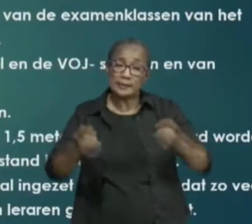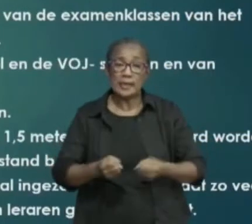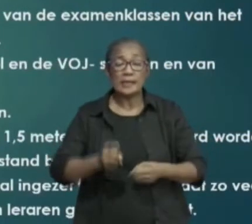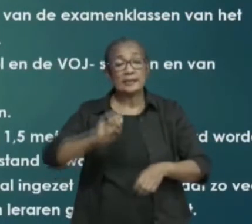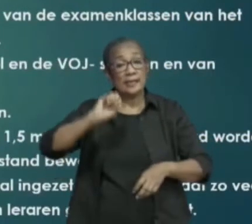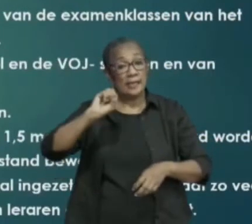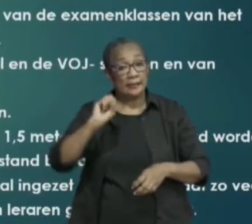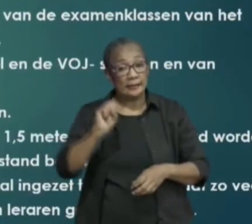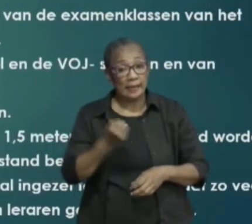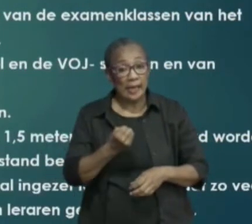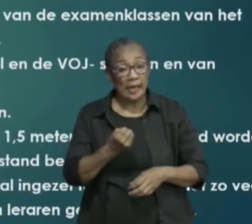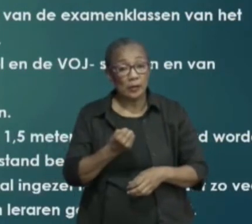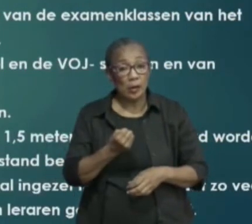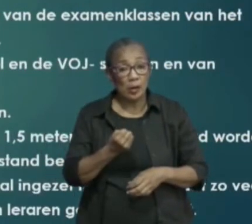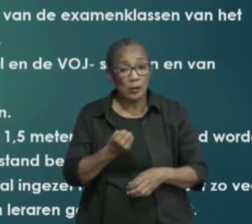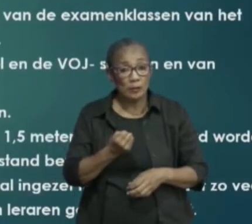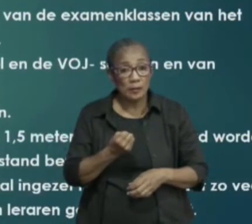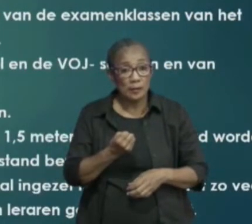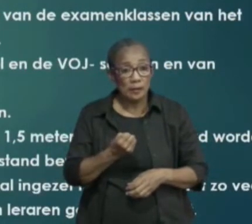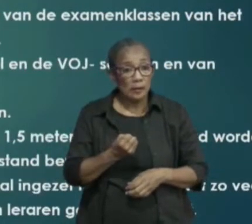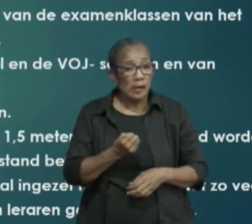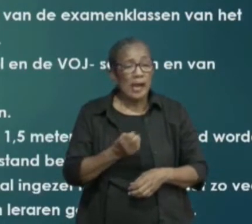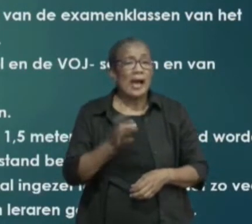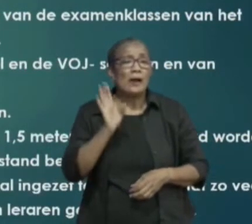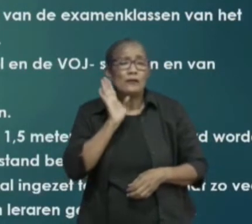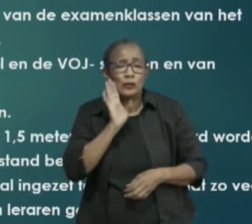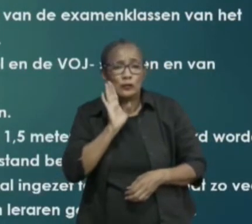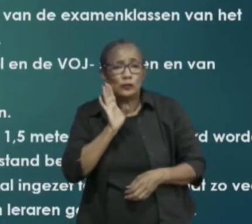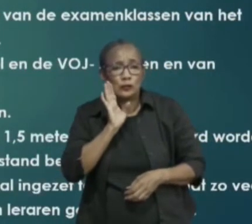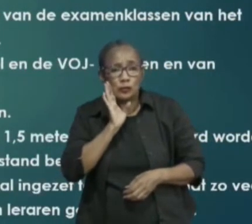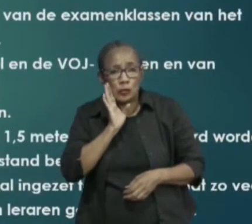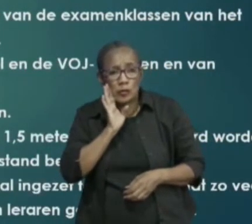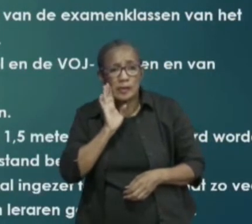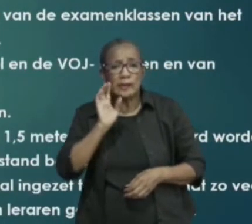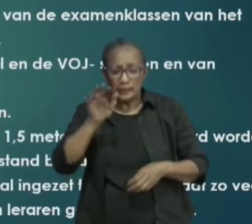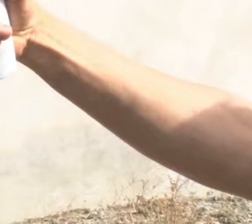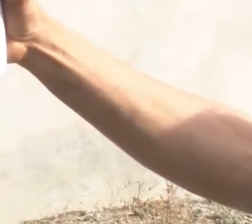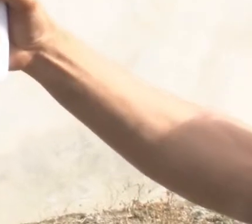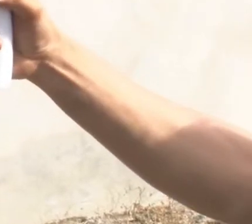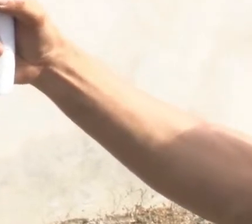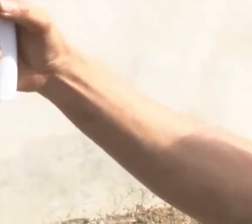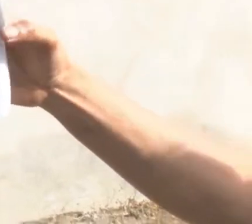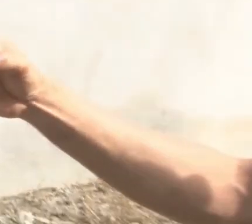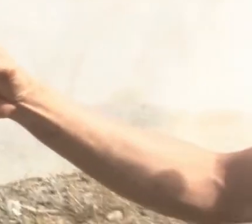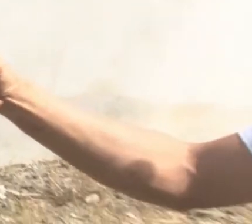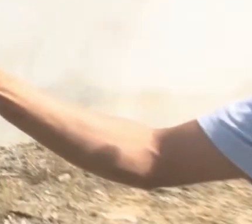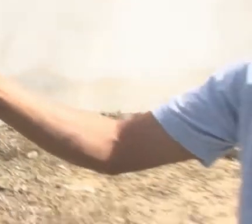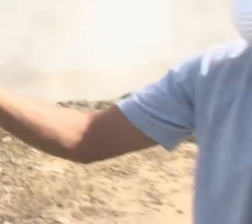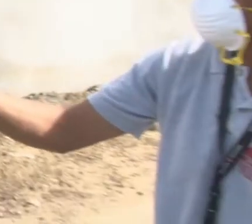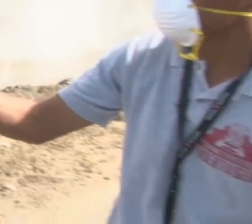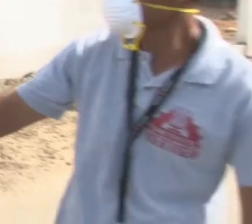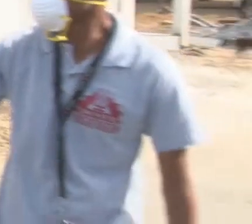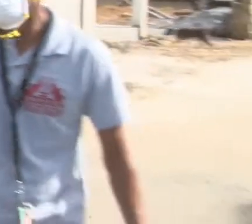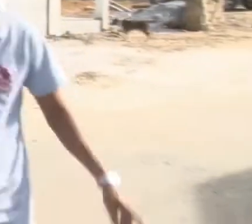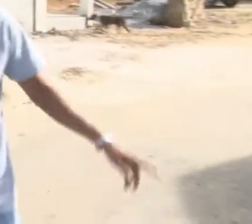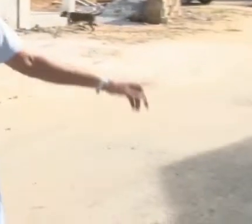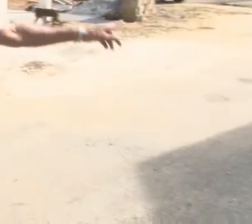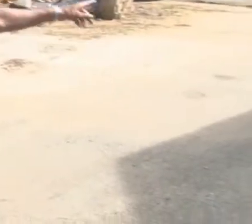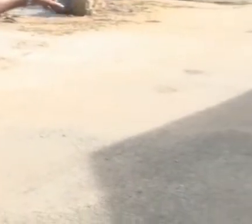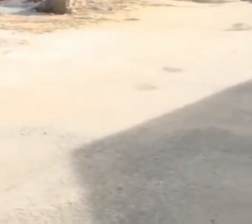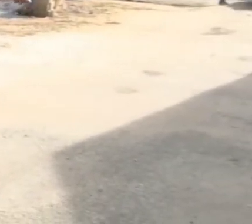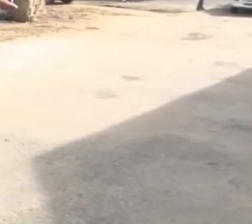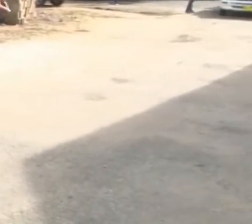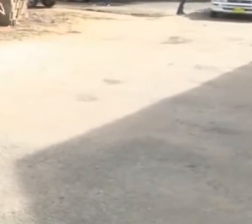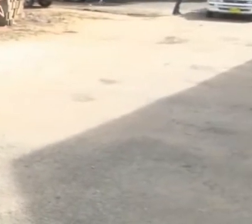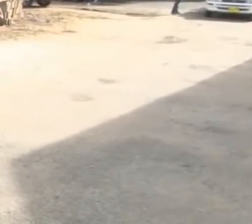Lieve mensen, breng dat kind niet om 2 minuten voor 8 op school, want de temperatuur moet gemeten worden en de handen